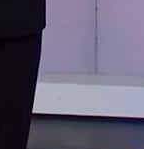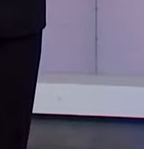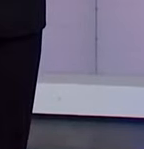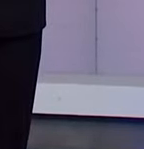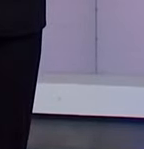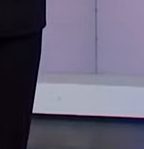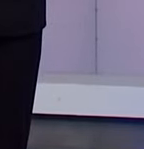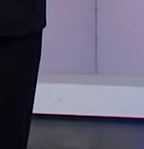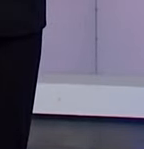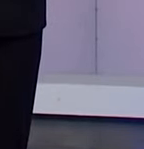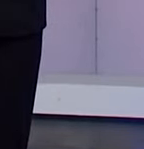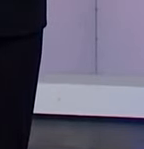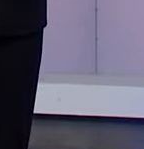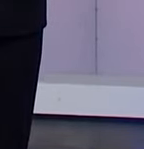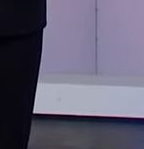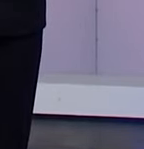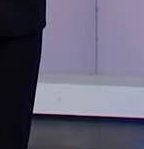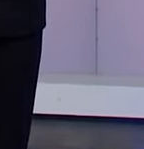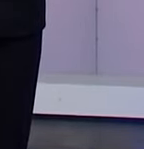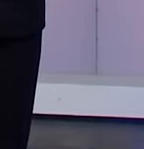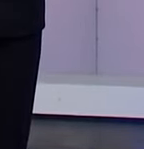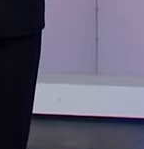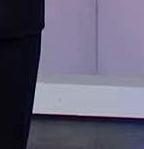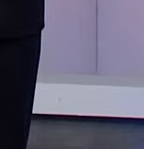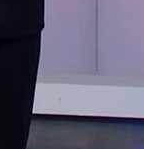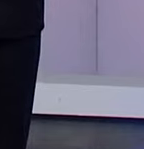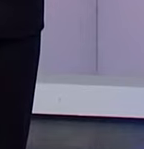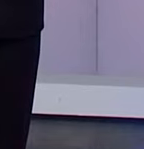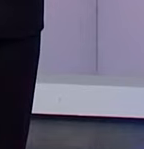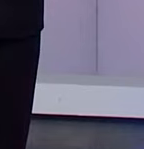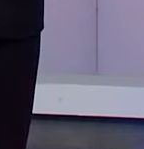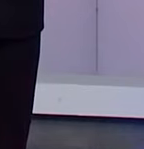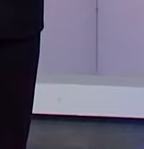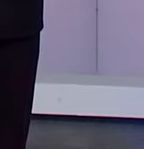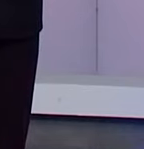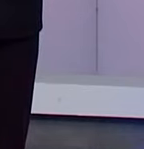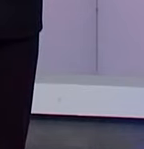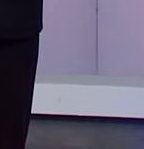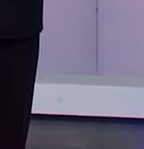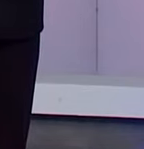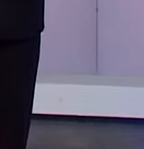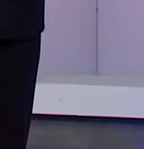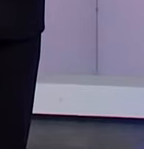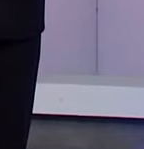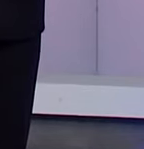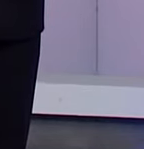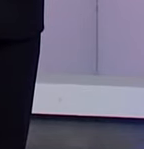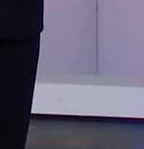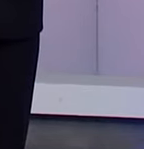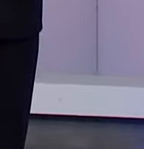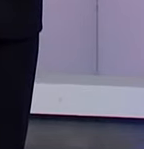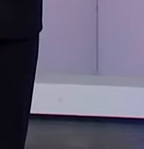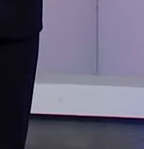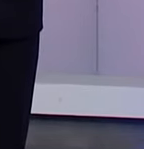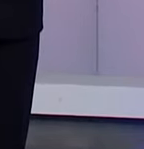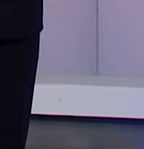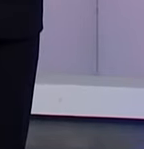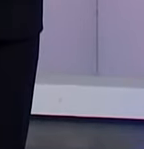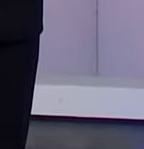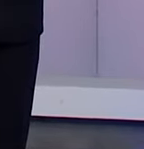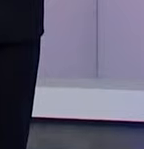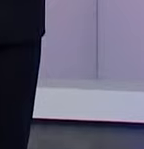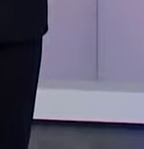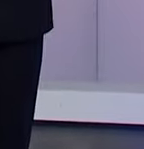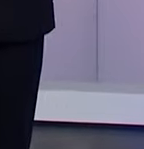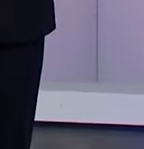isa sa household favorite programs. Ang parangal na ito'y paalala sa amin na patuloy po kaming magiging tapat sa aming sinumpaang tungkulin